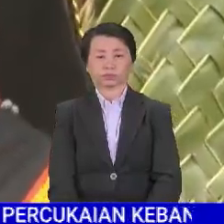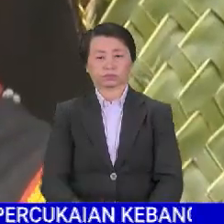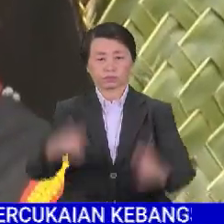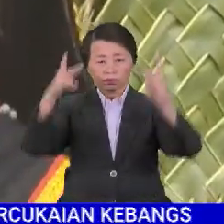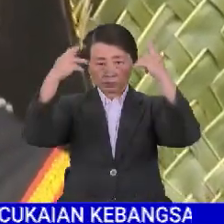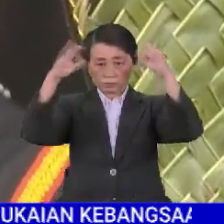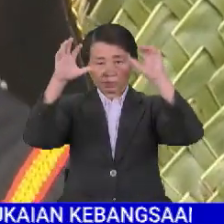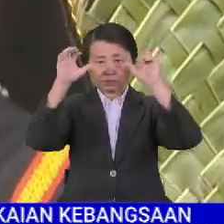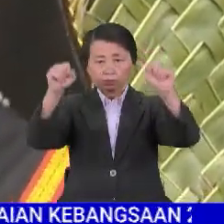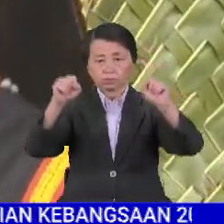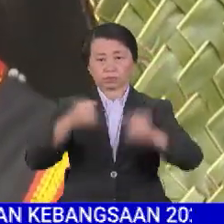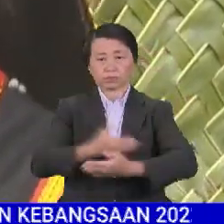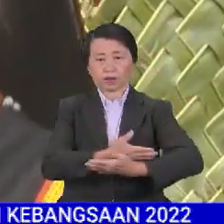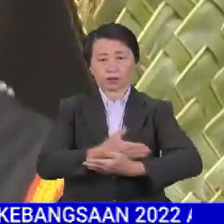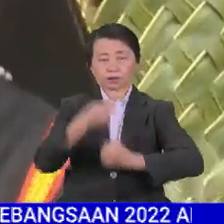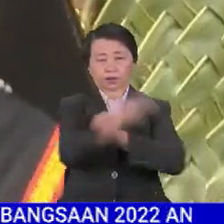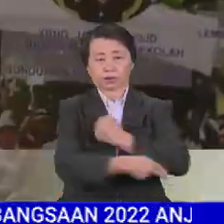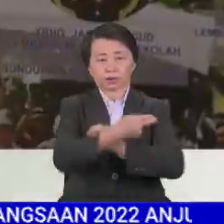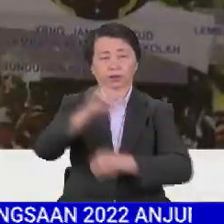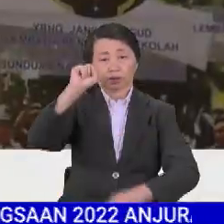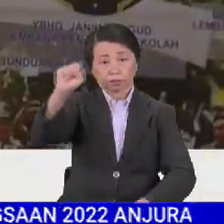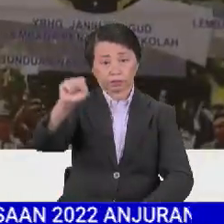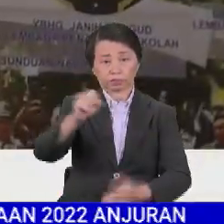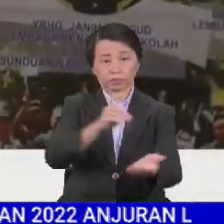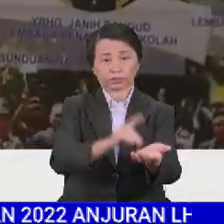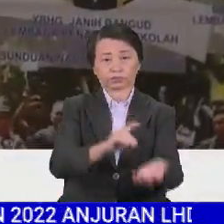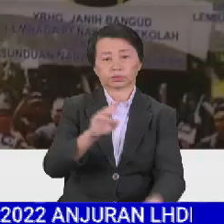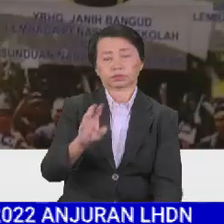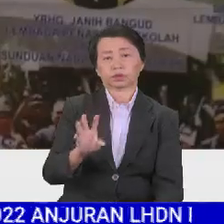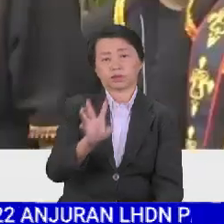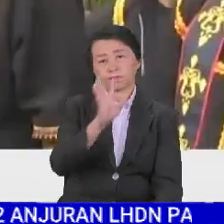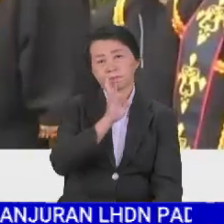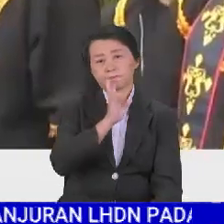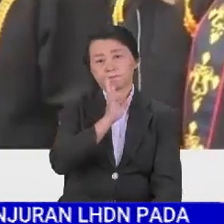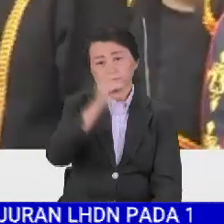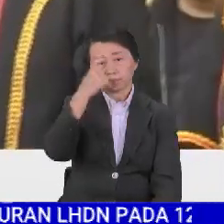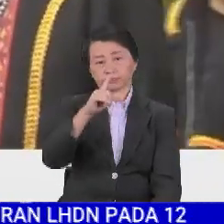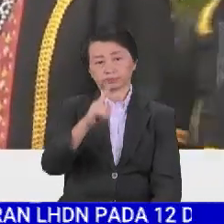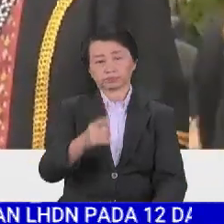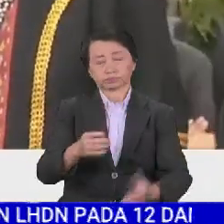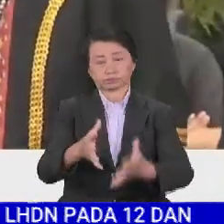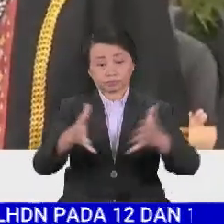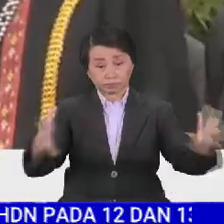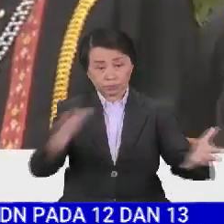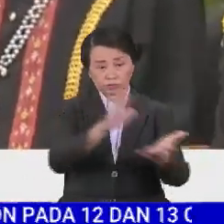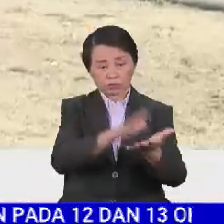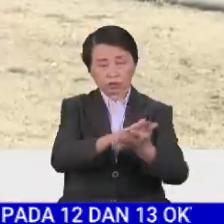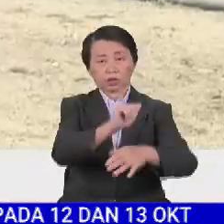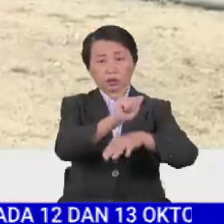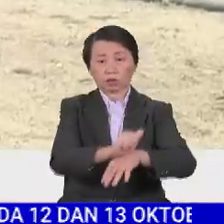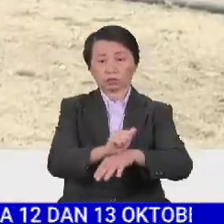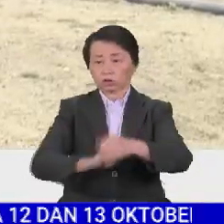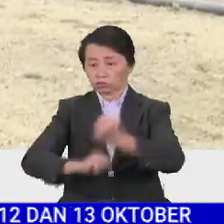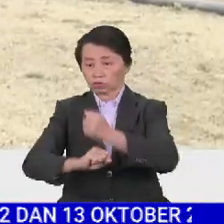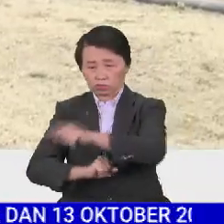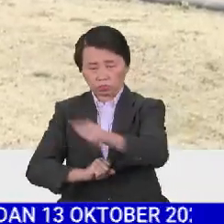Presiden Majlis Hal Ehwal Anak Negeri Sabah Tin Darama Dr. Benedict Topin berkata untuk mengembangkan sekolah adat sokongan